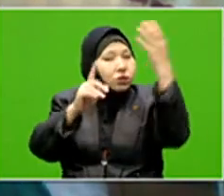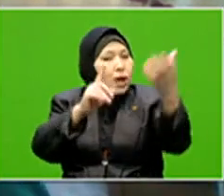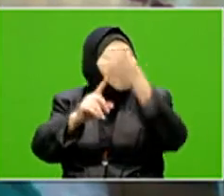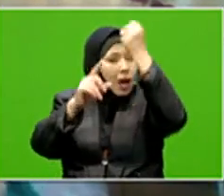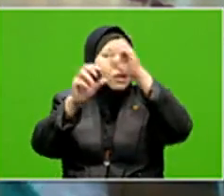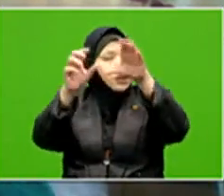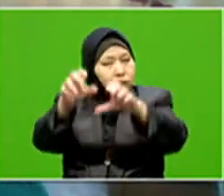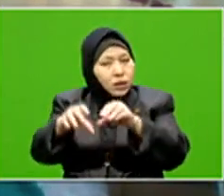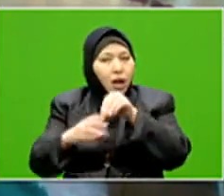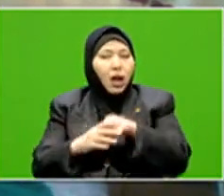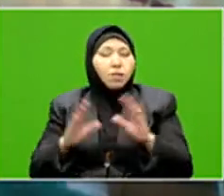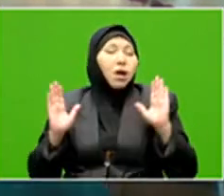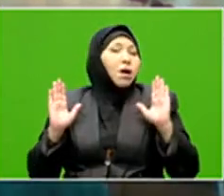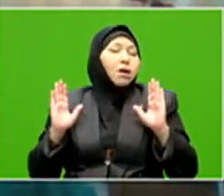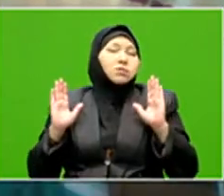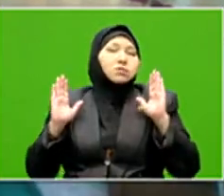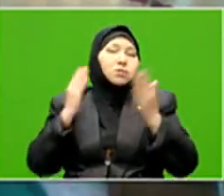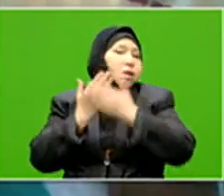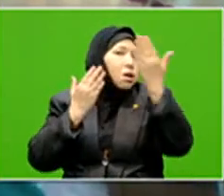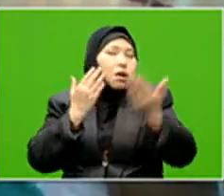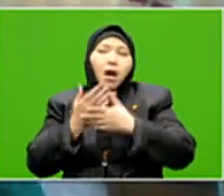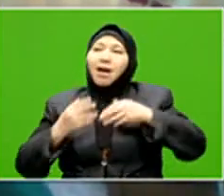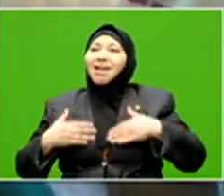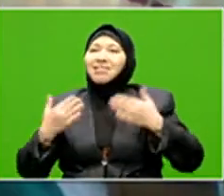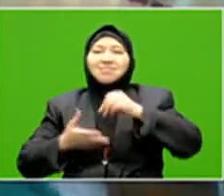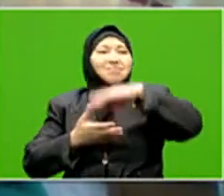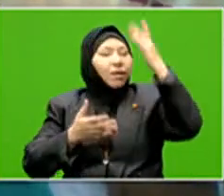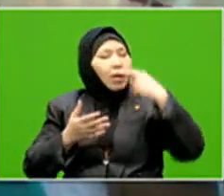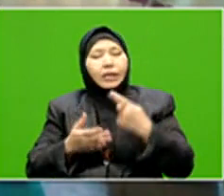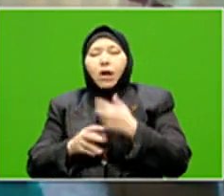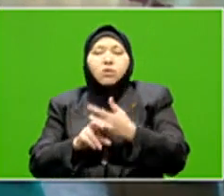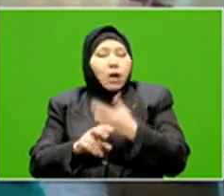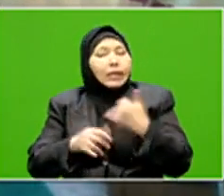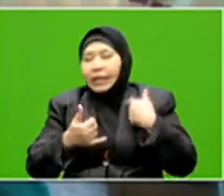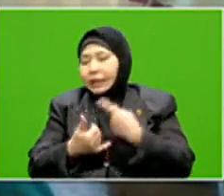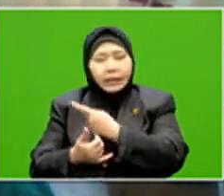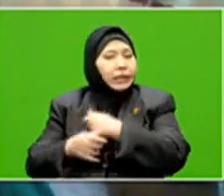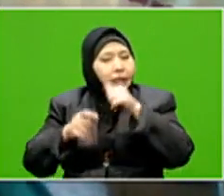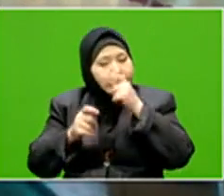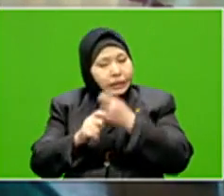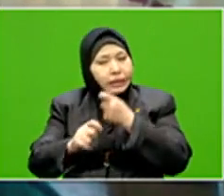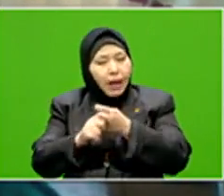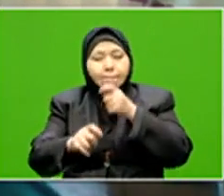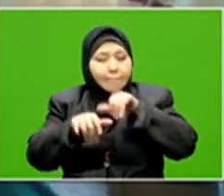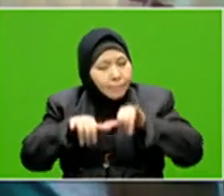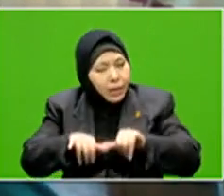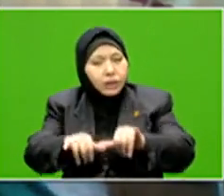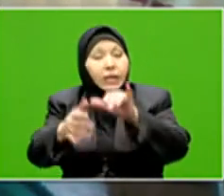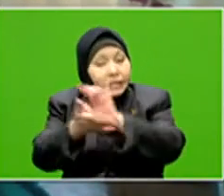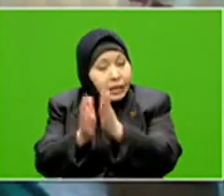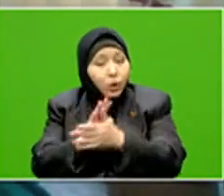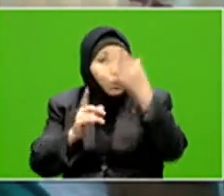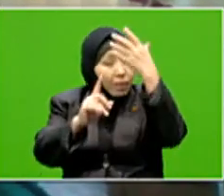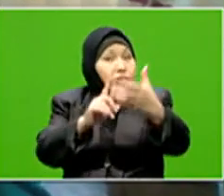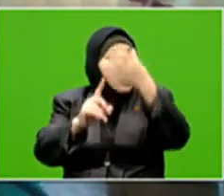keadaan kita senang ataupun susah. Tak kira lah, tak pada senang ataupun susah, kita mesti beristiqamah. Lalu dalam nak mencapai istiqamah inilah